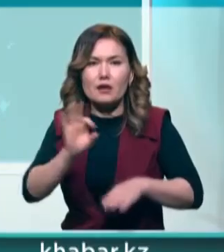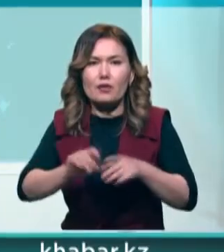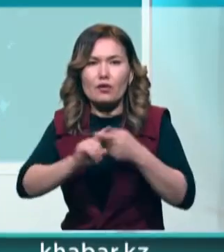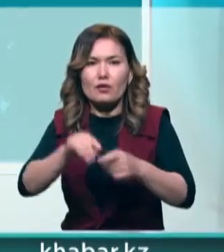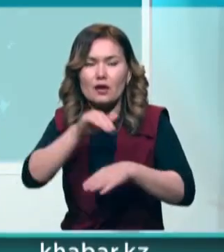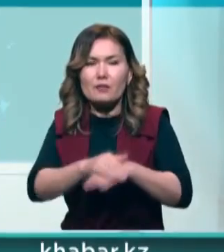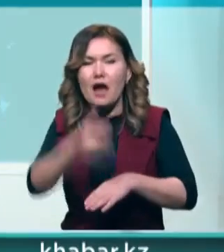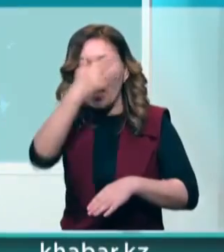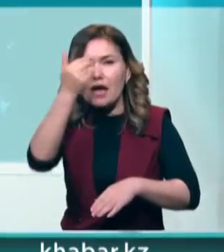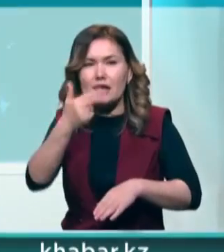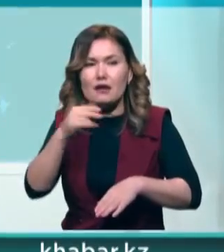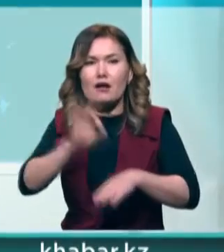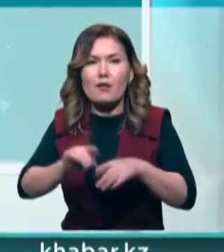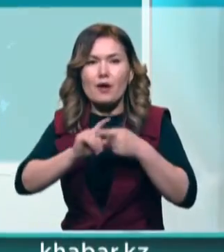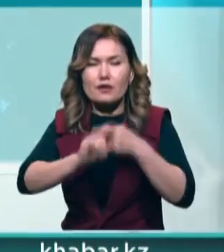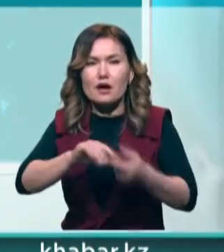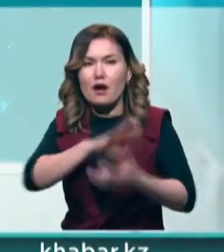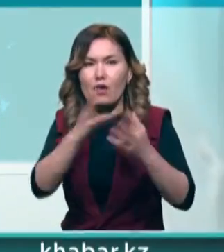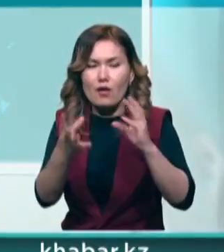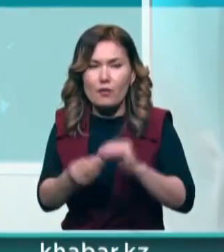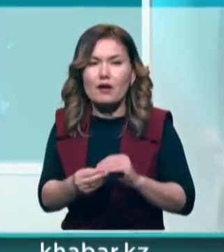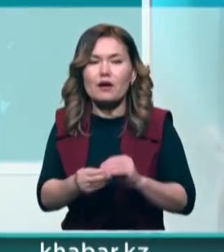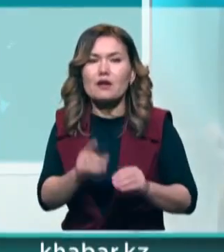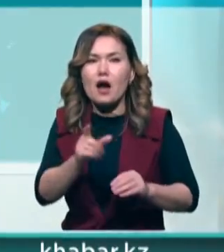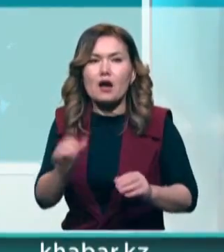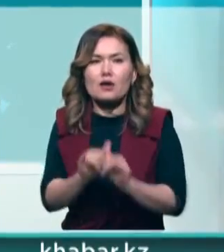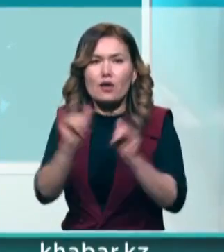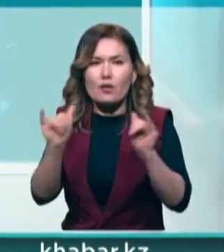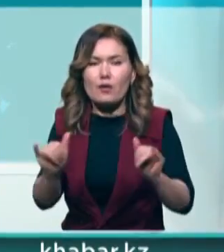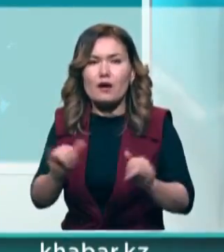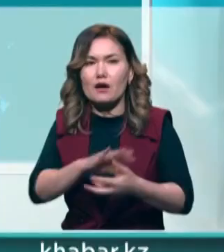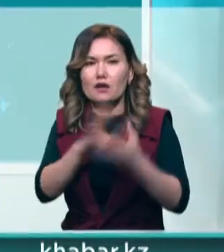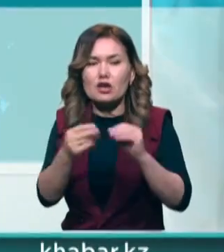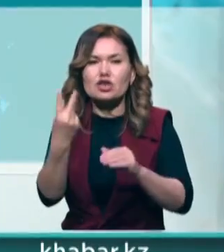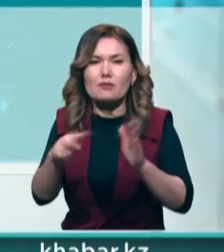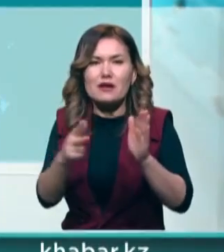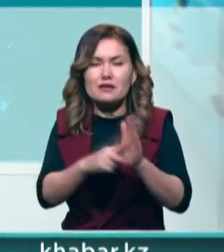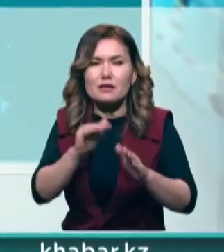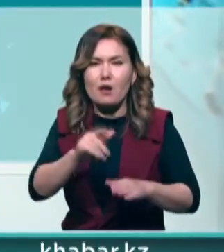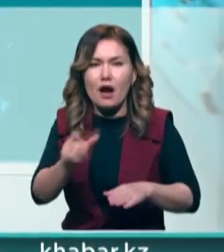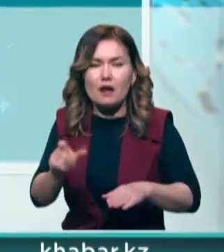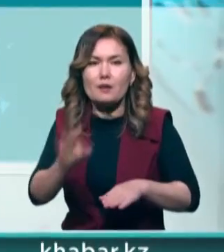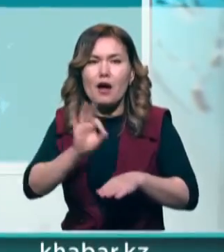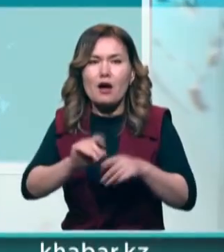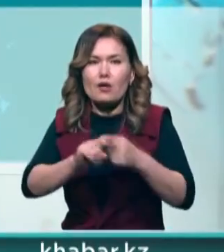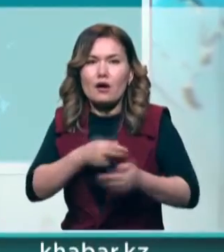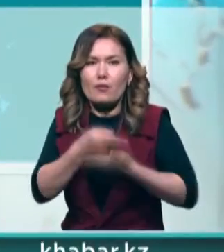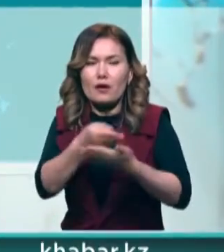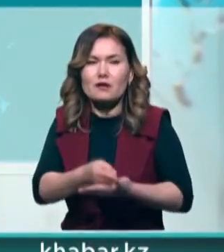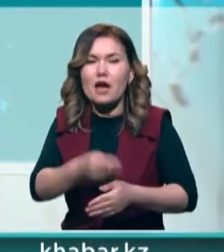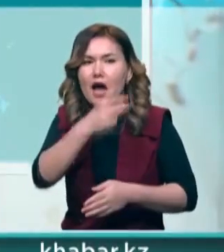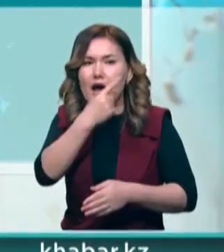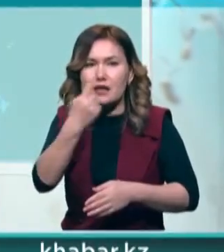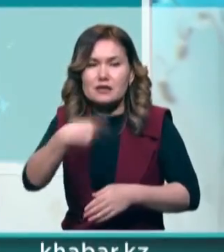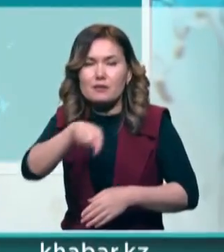жұқтырған. Ал Италияда дертке шалдыққандар саны күрт өсіп, науқастар саны 28 мыңға жуықтады. Испанияда инфекция 10